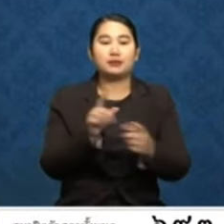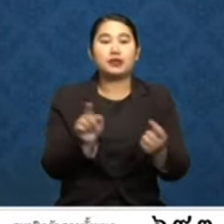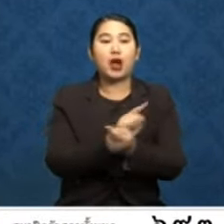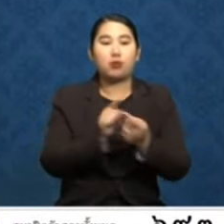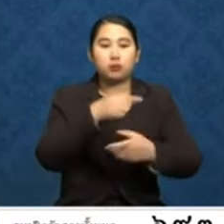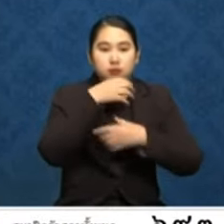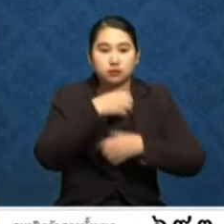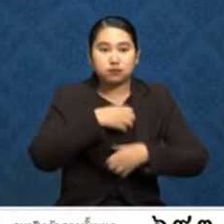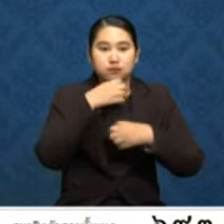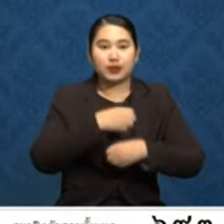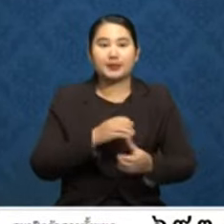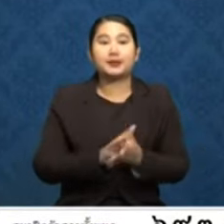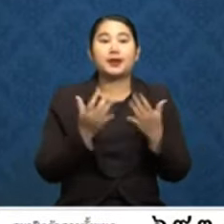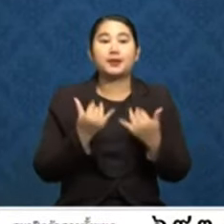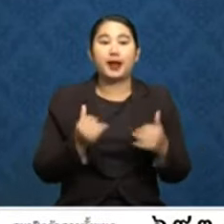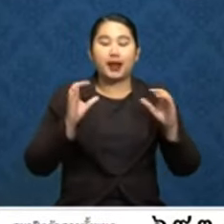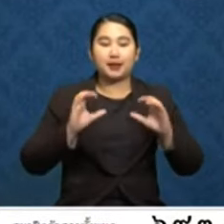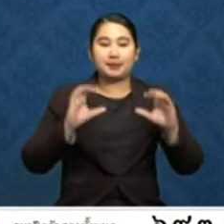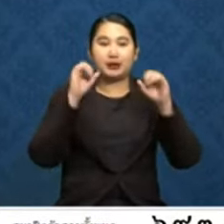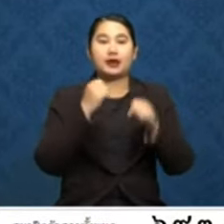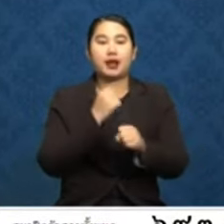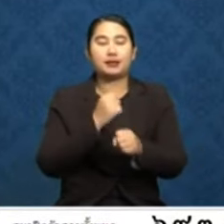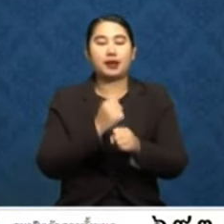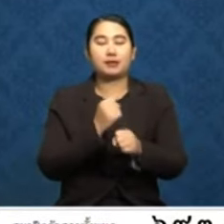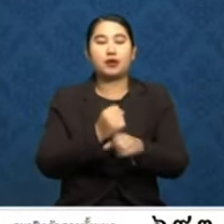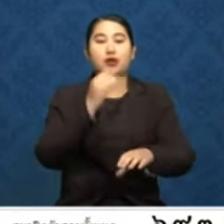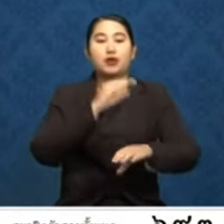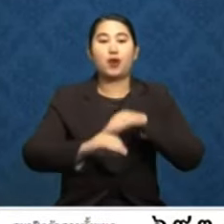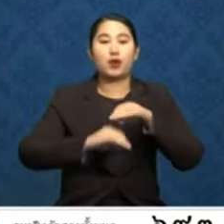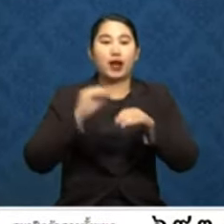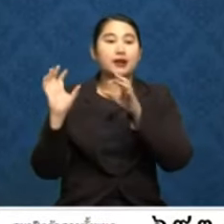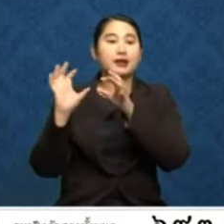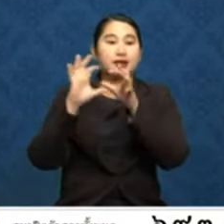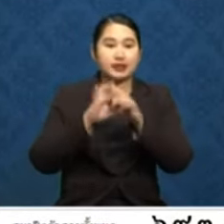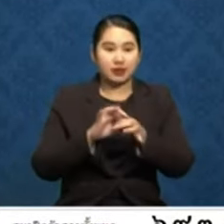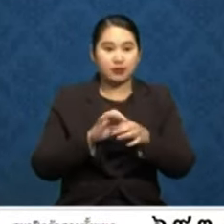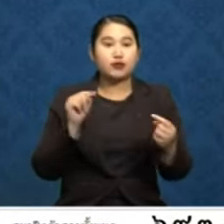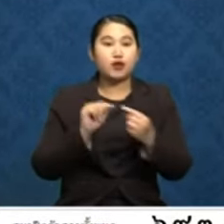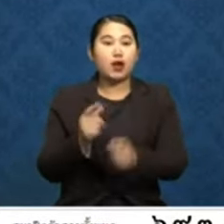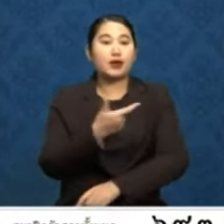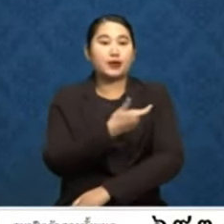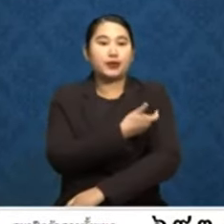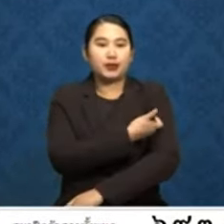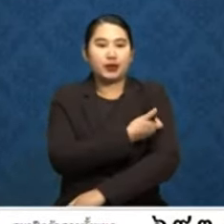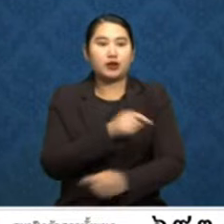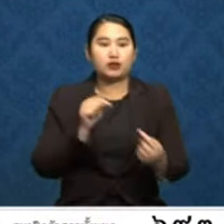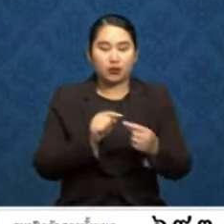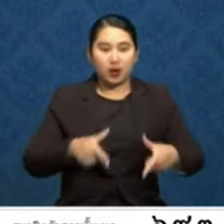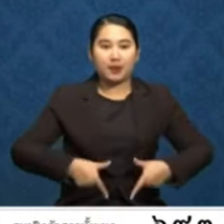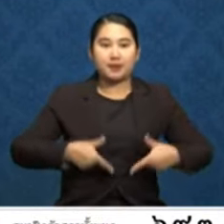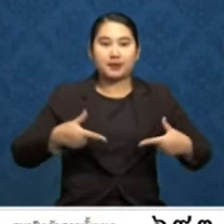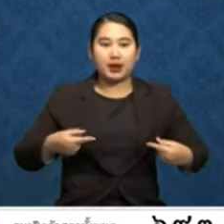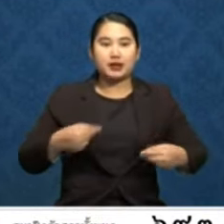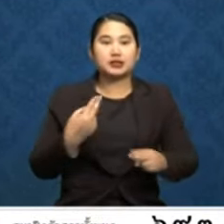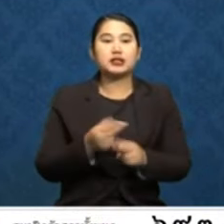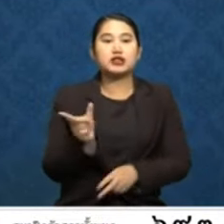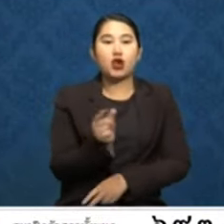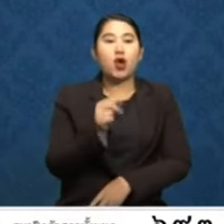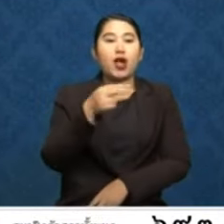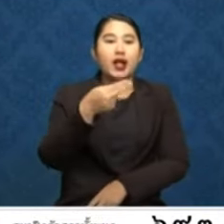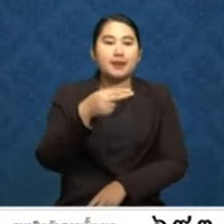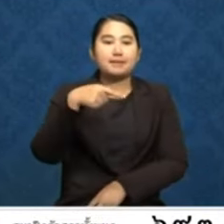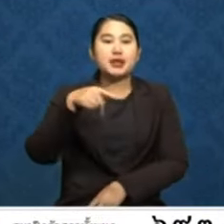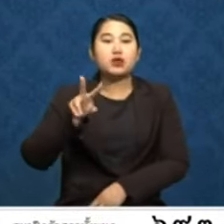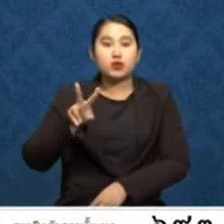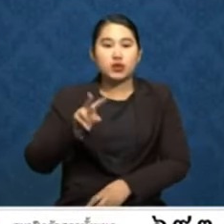ยรัฐบาลจะสานต่อโครงการฉีดวัคซีนปากมดลูก HPV ให้ครอบคลุ